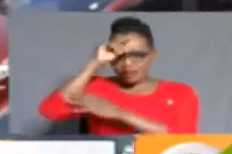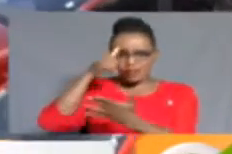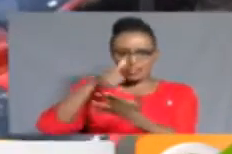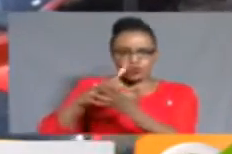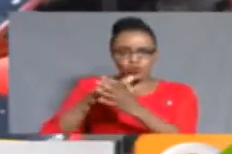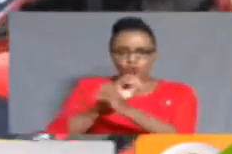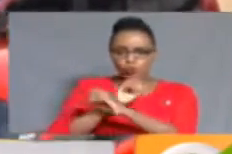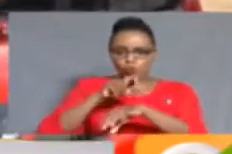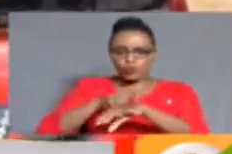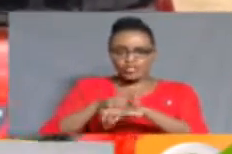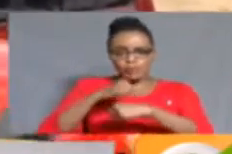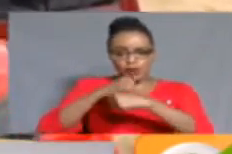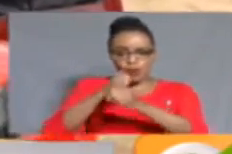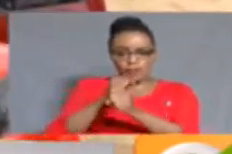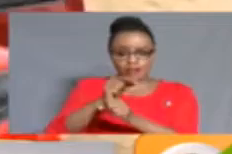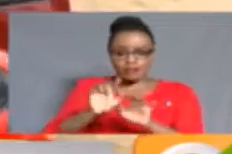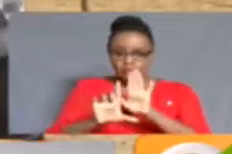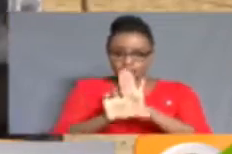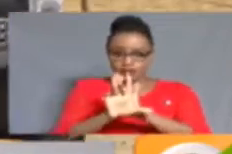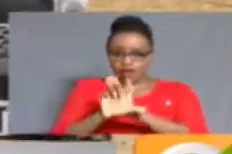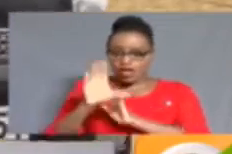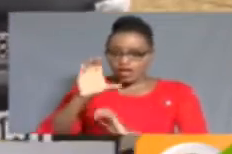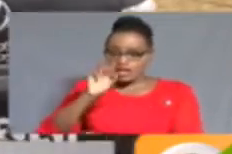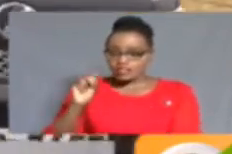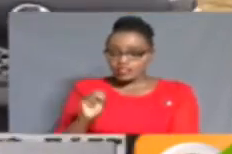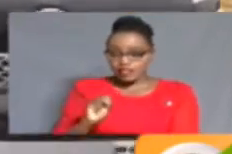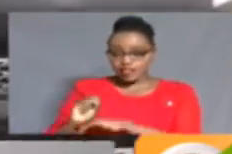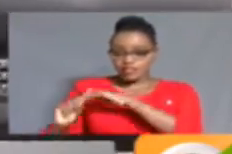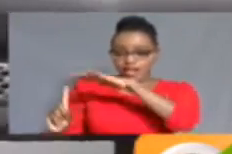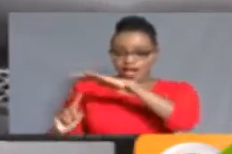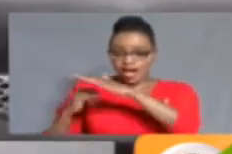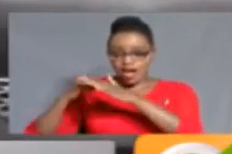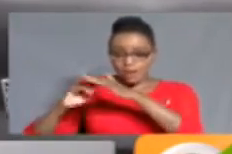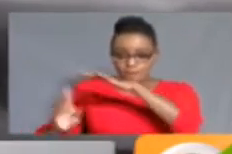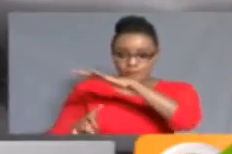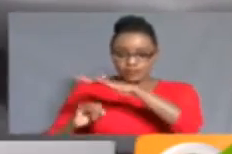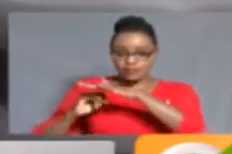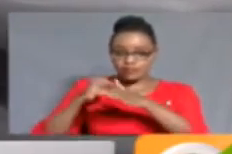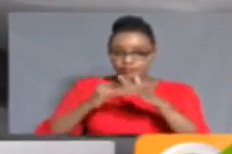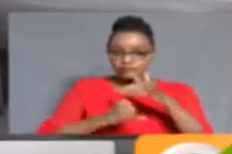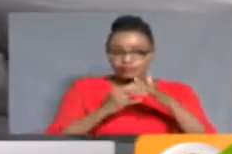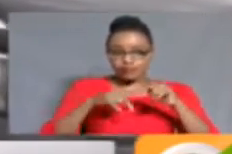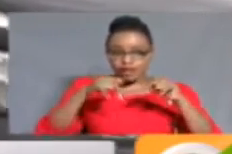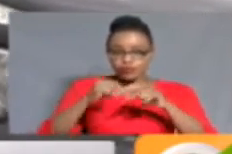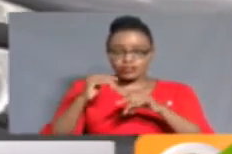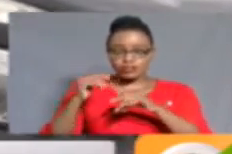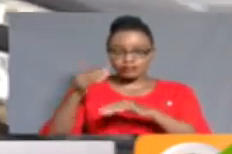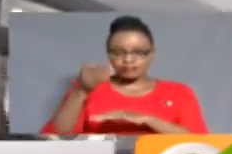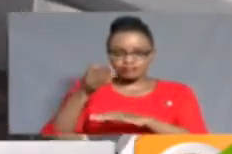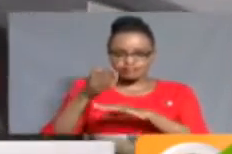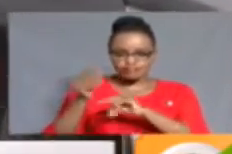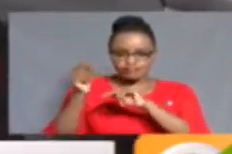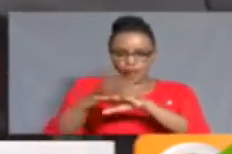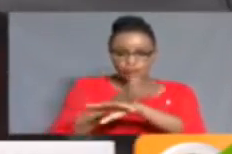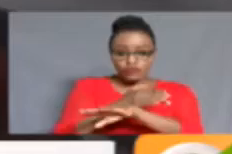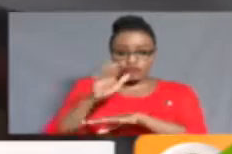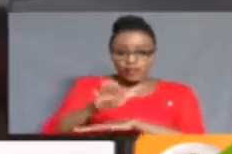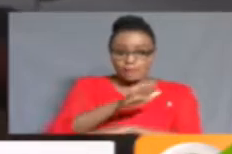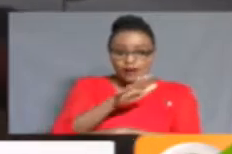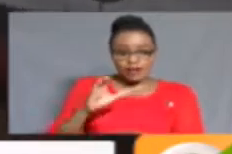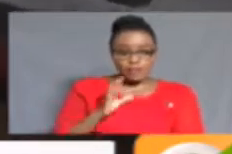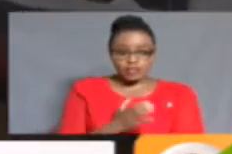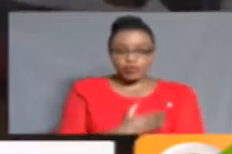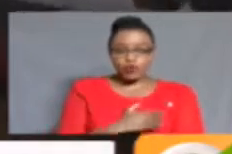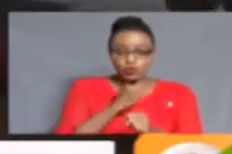walipokuwa kitunga sheria hiyo. Waziri wa Viwanda Peter Munya alipofika mbele ya kamati ya bunge hii leo alisema kwamba wizara yake